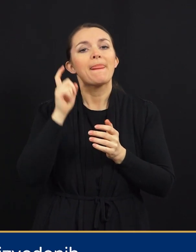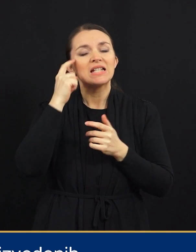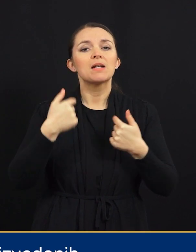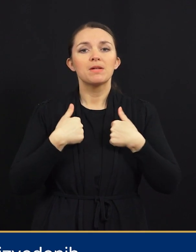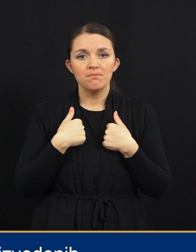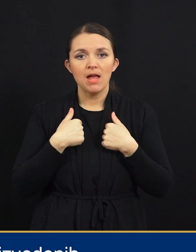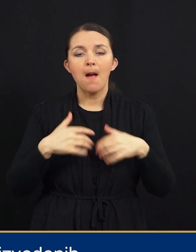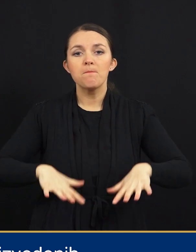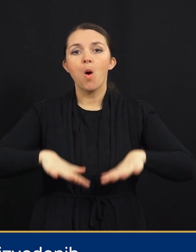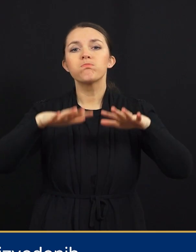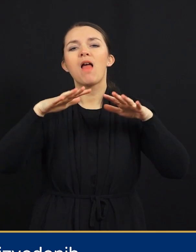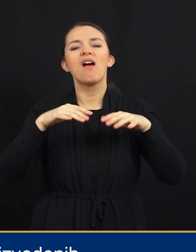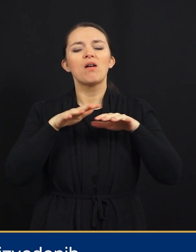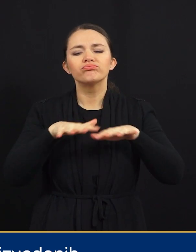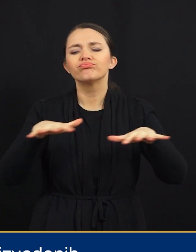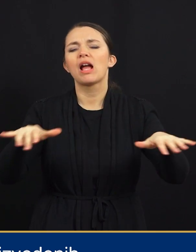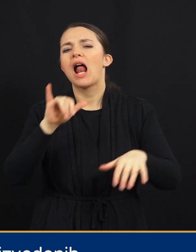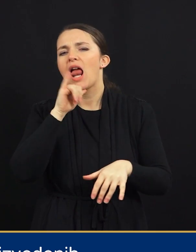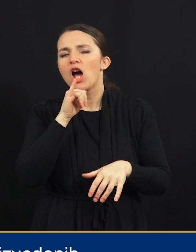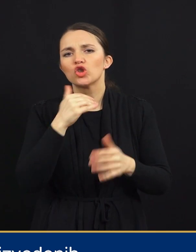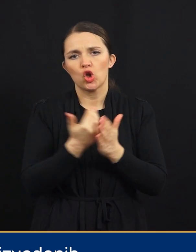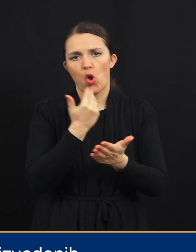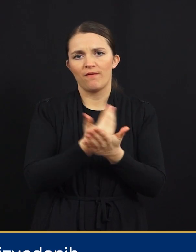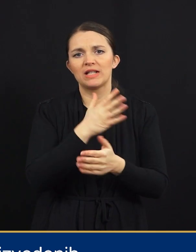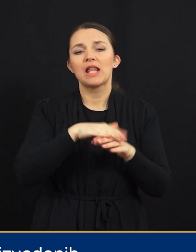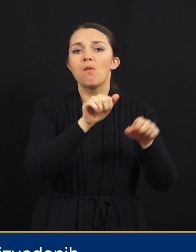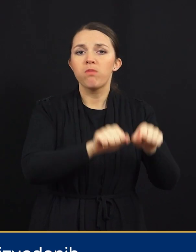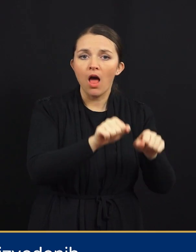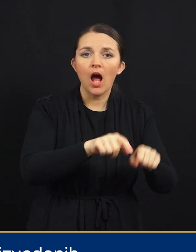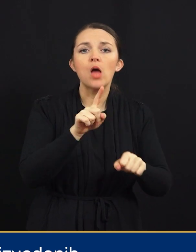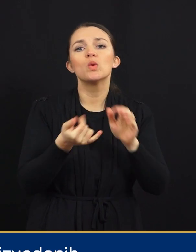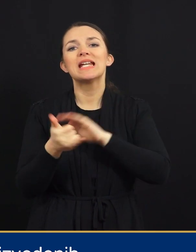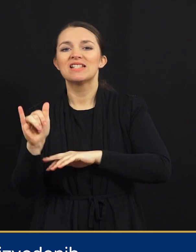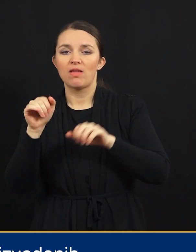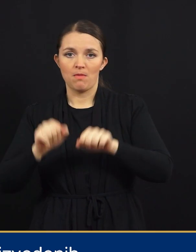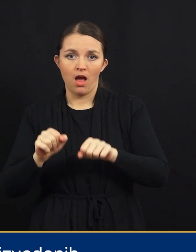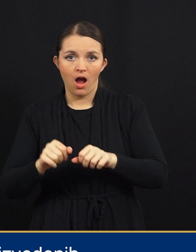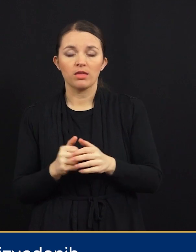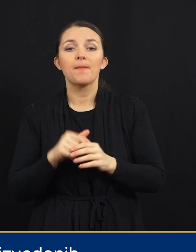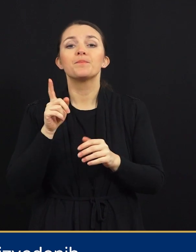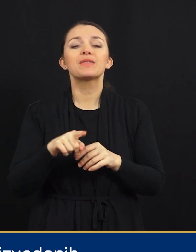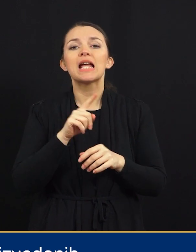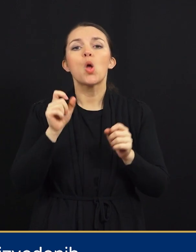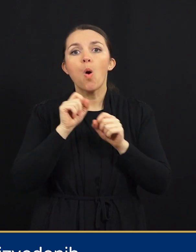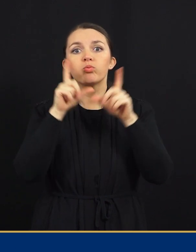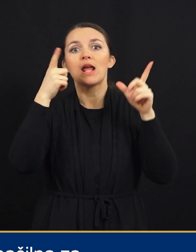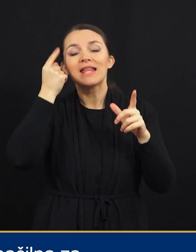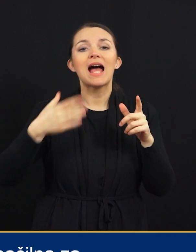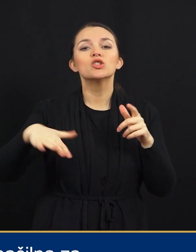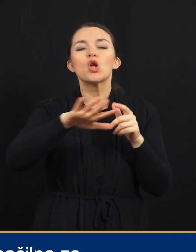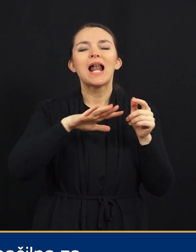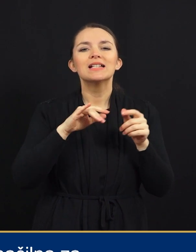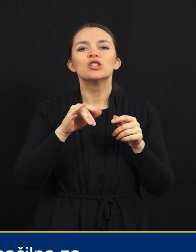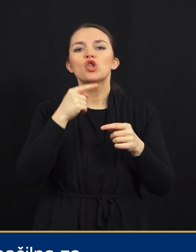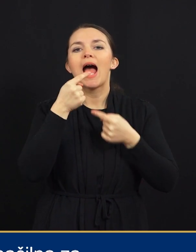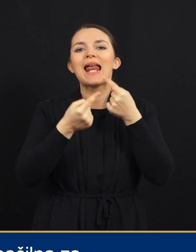Skrbi me poplava lažnih novic, proizvedenih na Balkanu in izven njega, in obujena